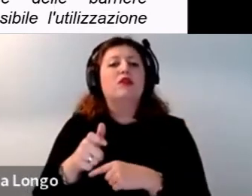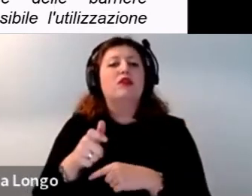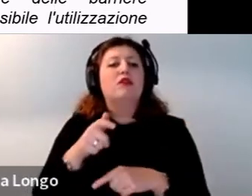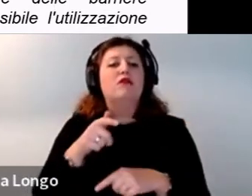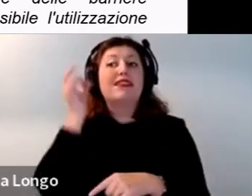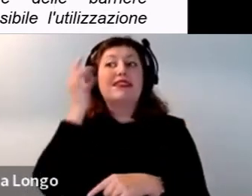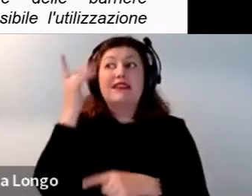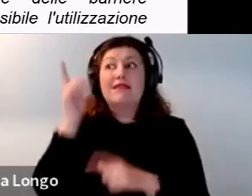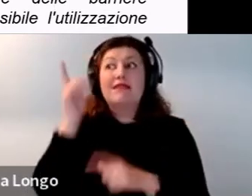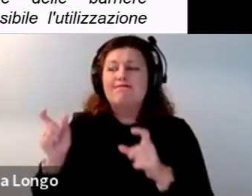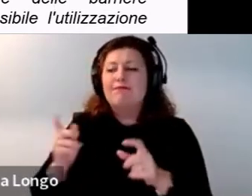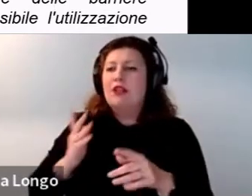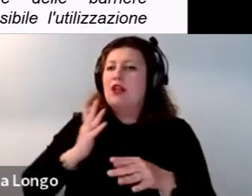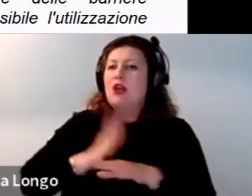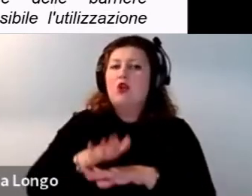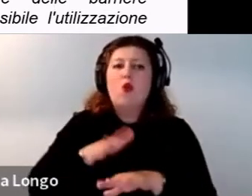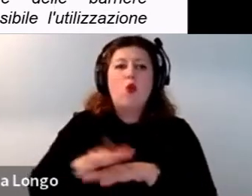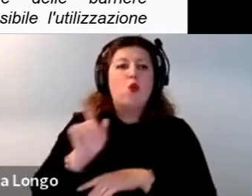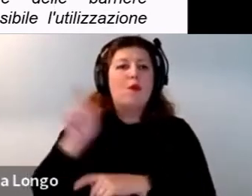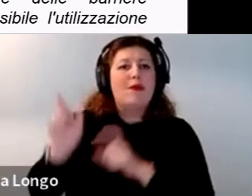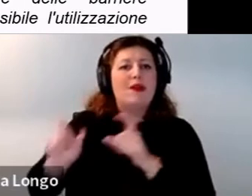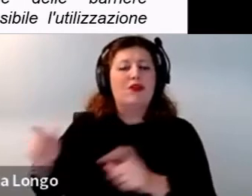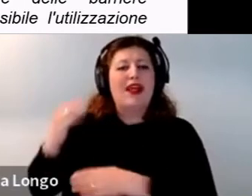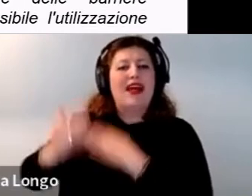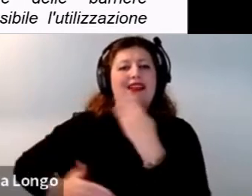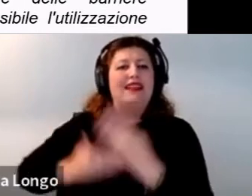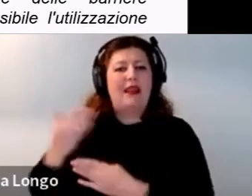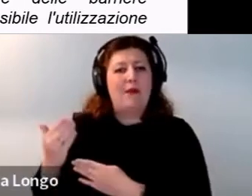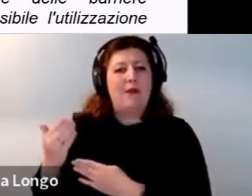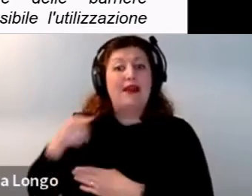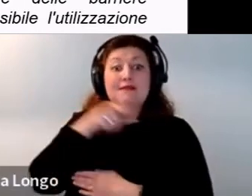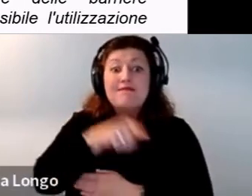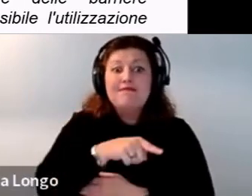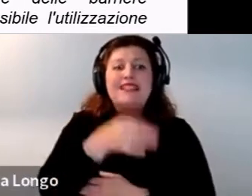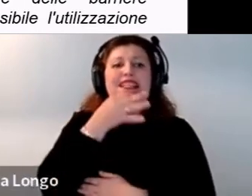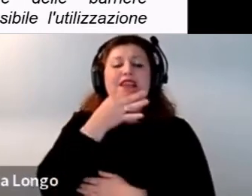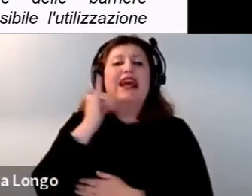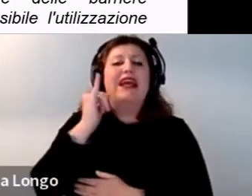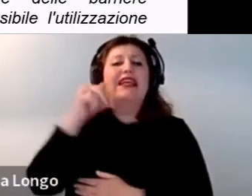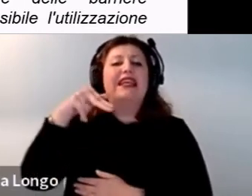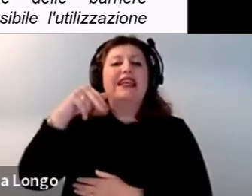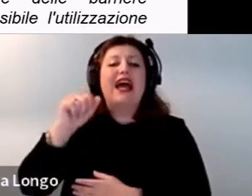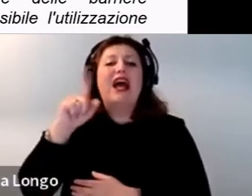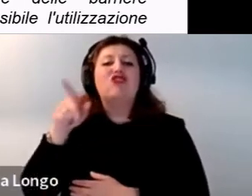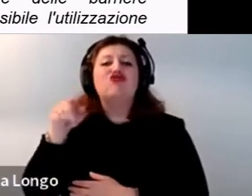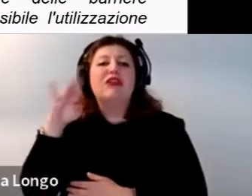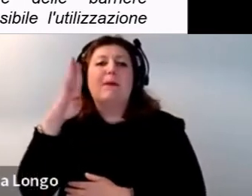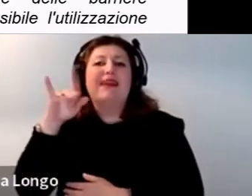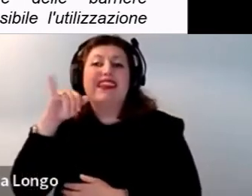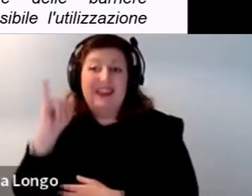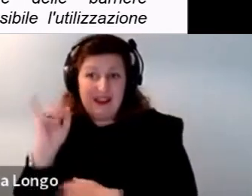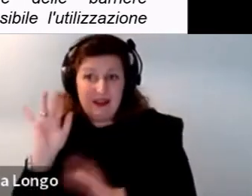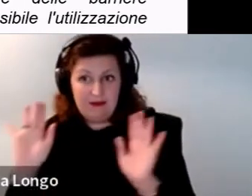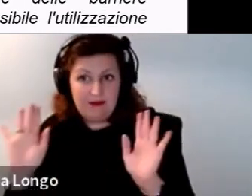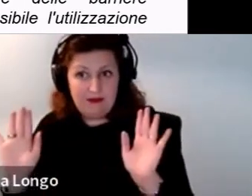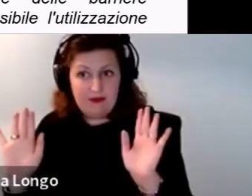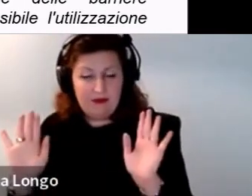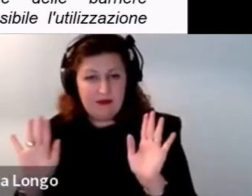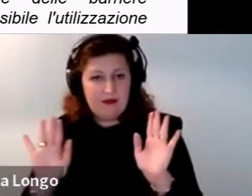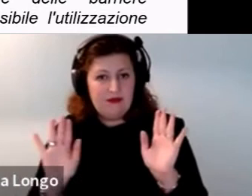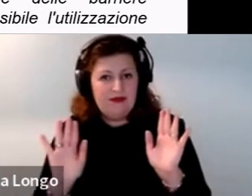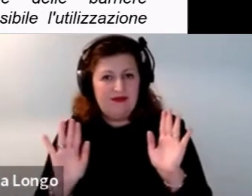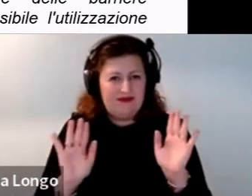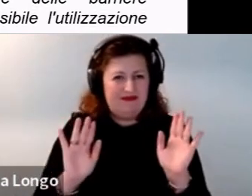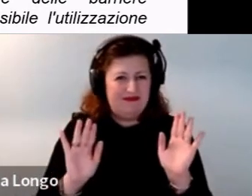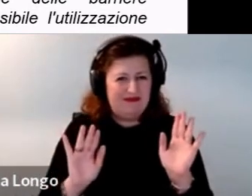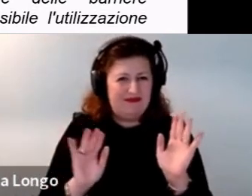l'utilizzazione dell'opera da parte delle persone handicappate, sono dichiarate inagibili. Beh, qui credo che ancora buona parte del